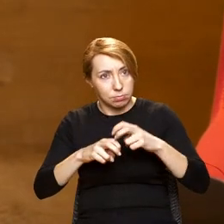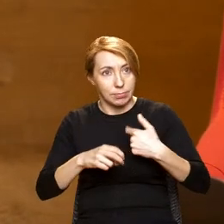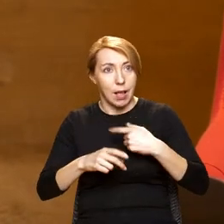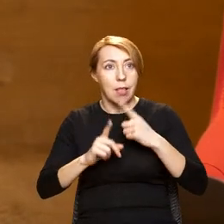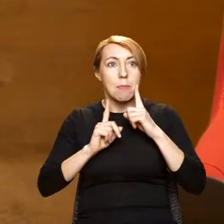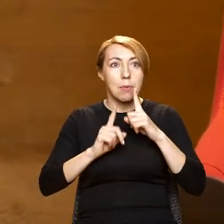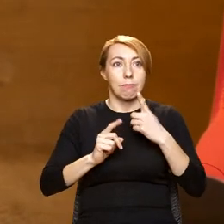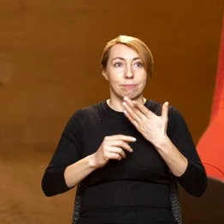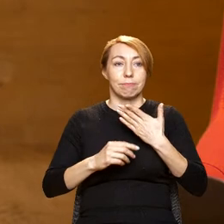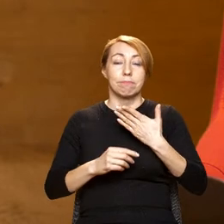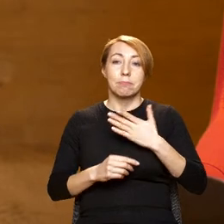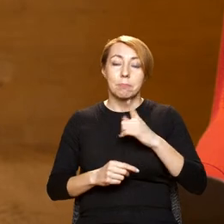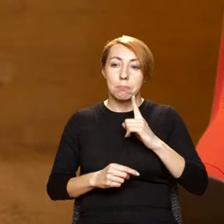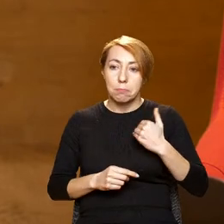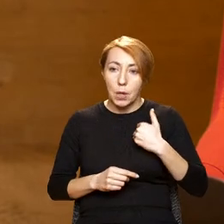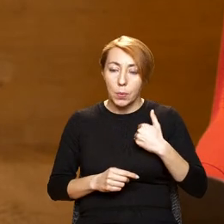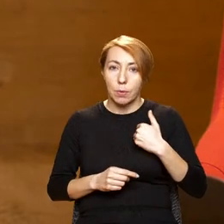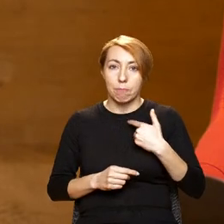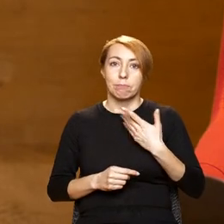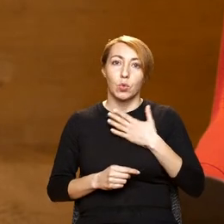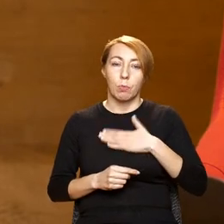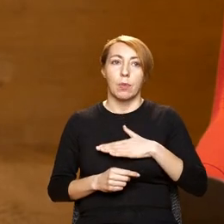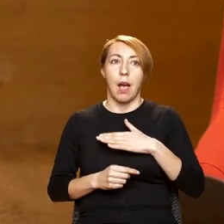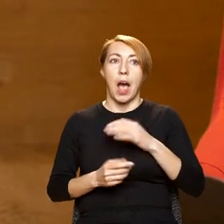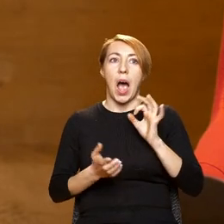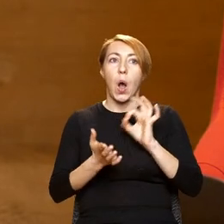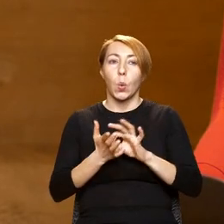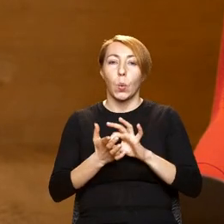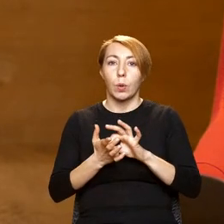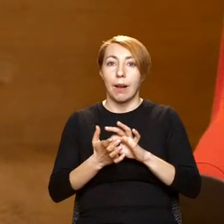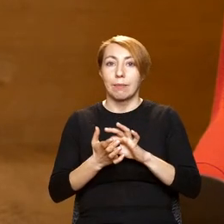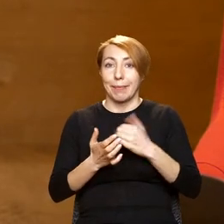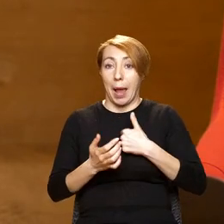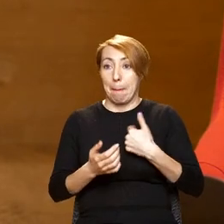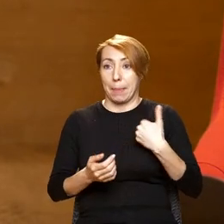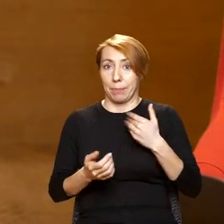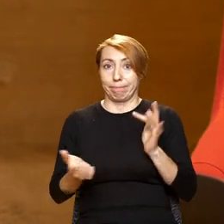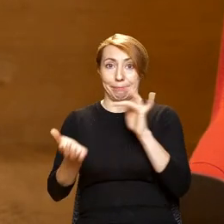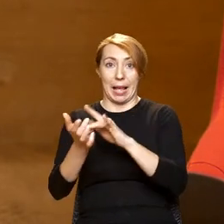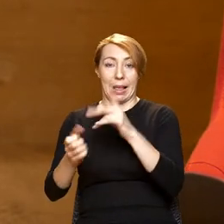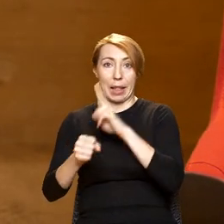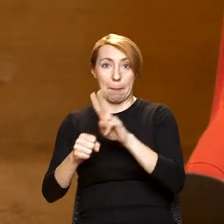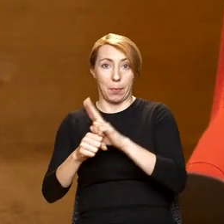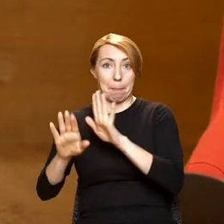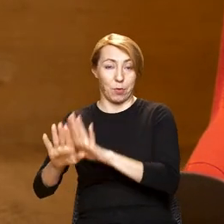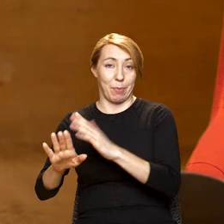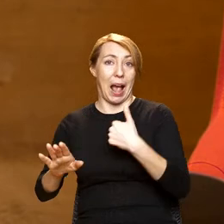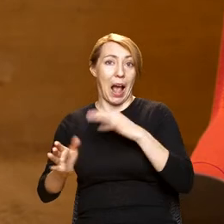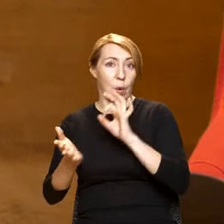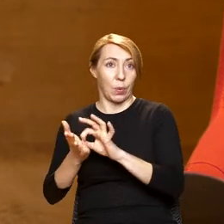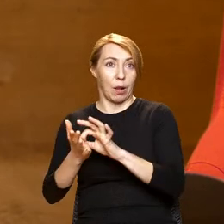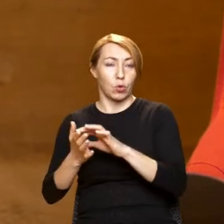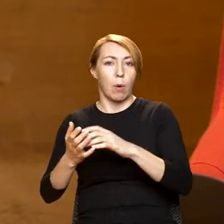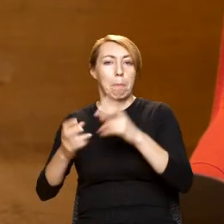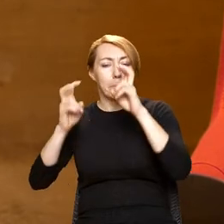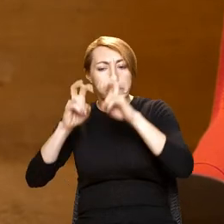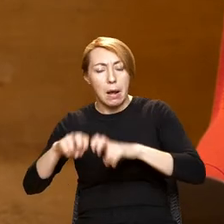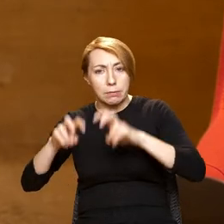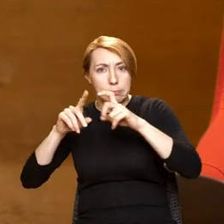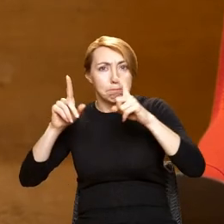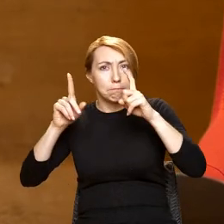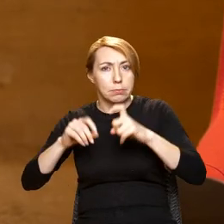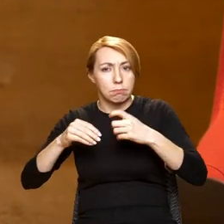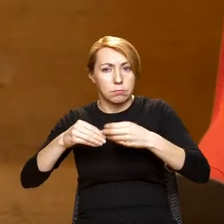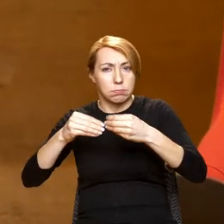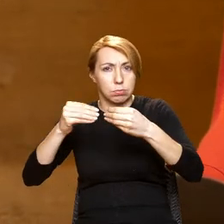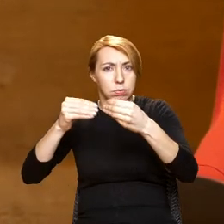zaszczyt, przyjemność, przypadkiem całkiem, przebywać w tym czasie w Japonii, kiedy te prace się rozkręcały, kiedy